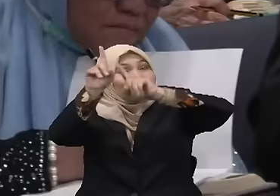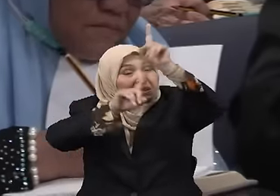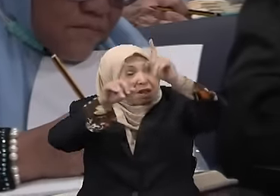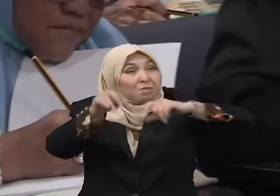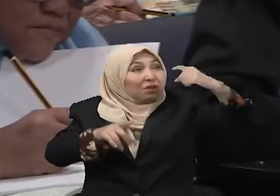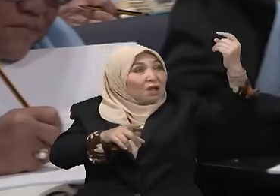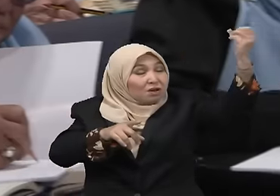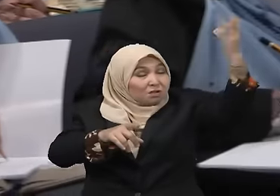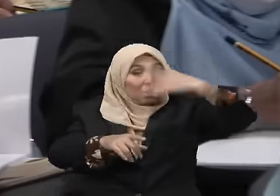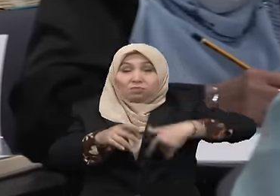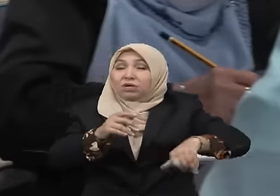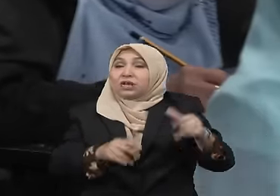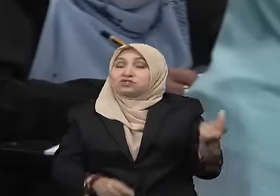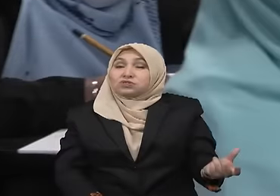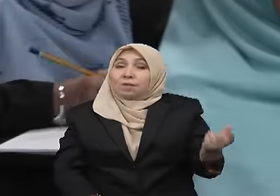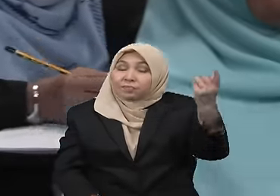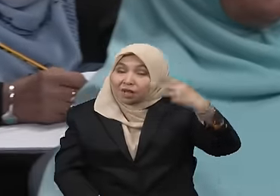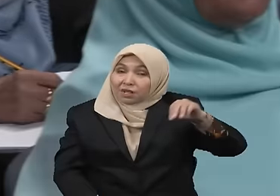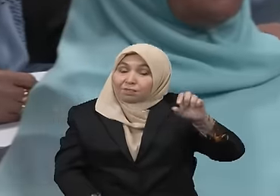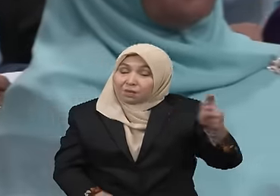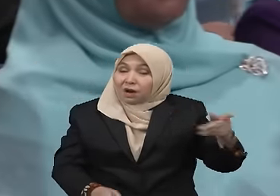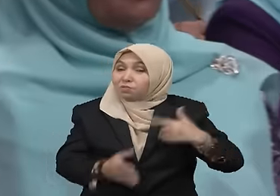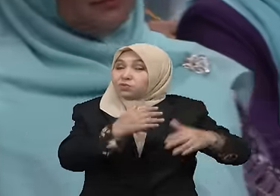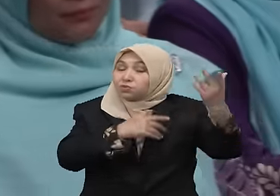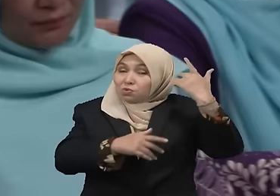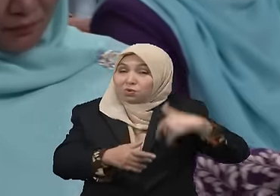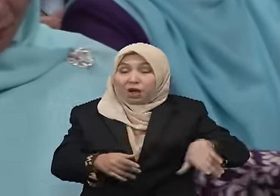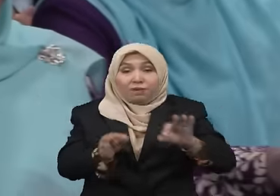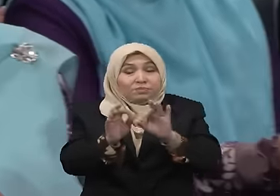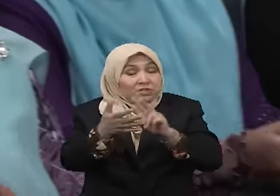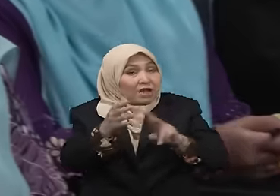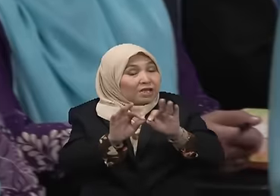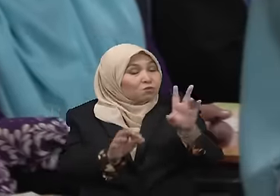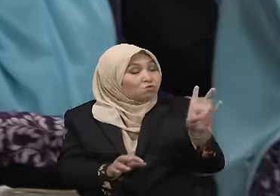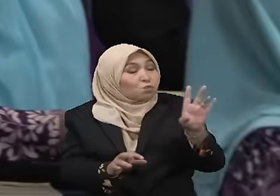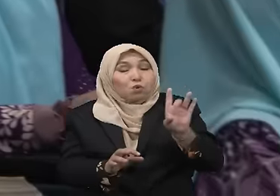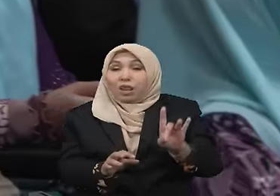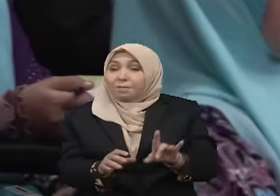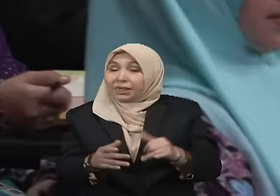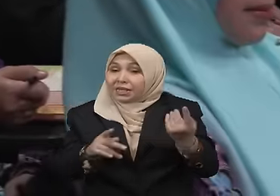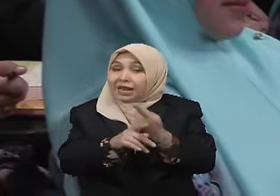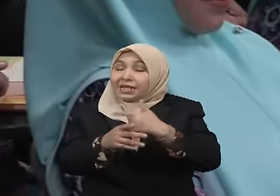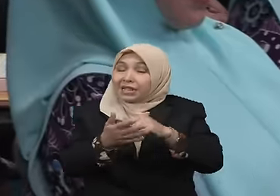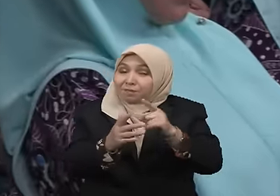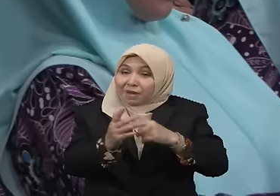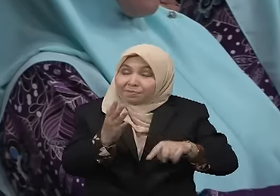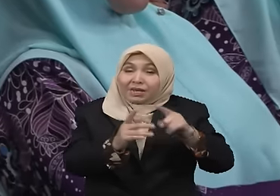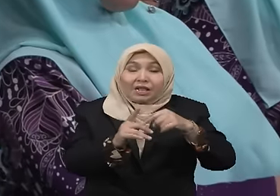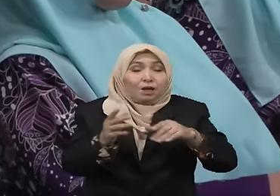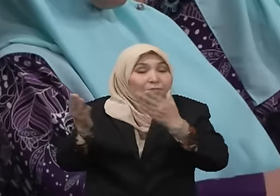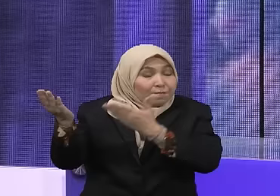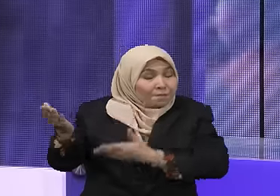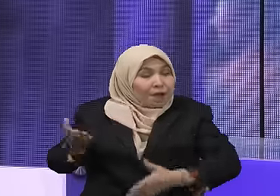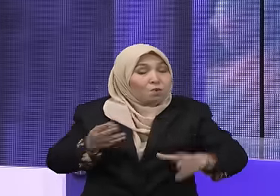pada zaman Nabi Ibrahim. Kita baca ayat yang ke-78 kali ini, apabila Nabi Ibrahim membawa